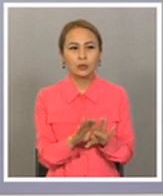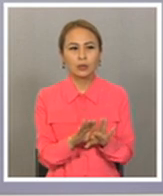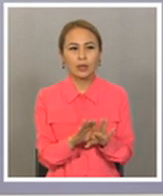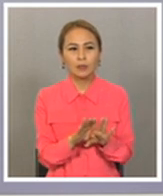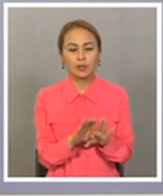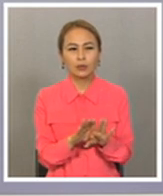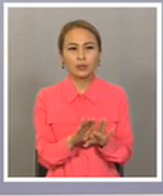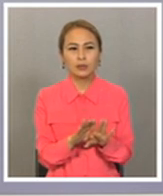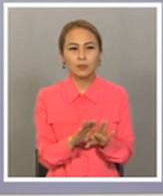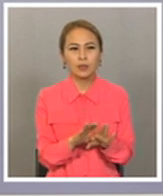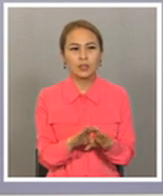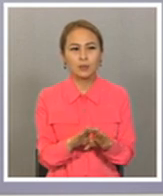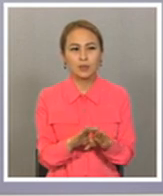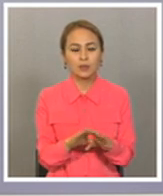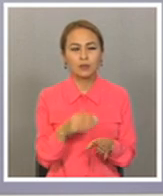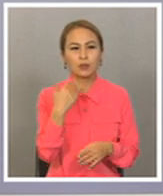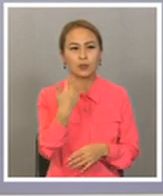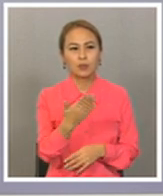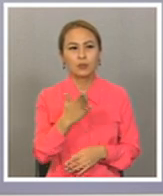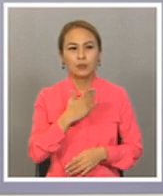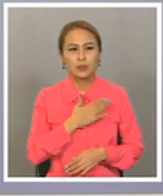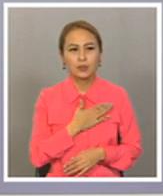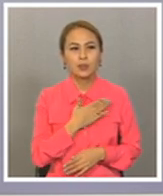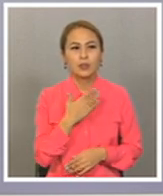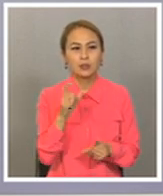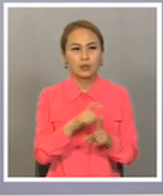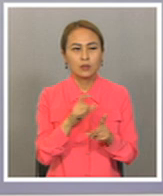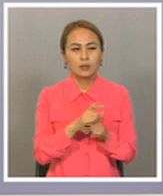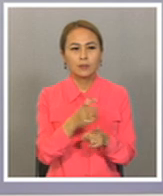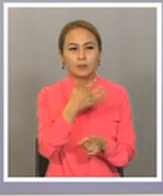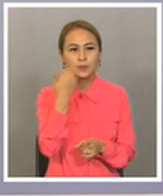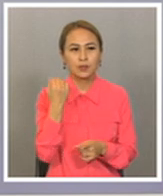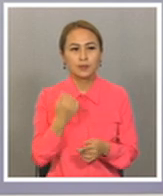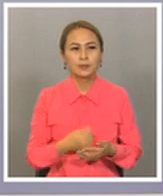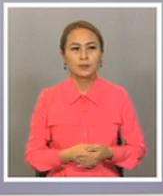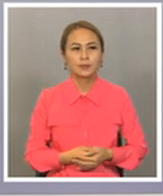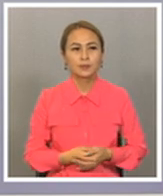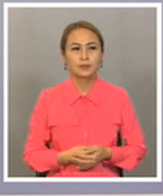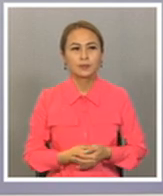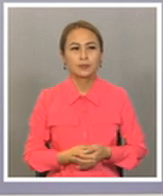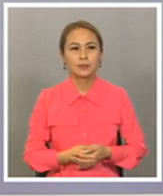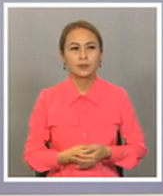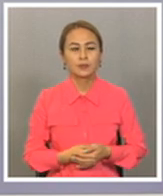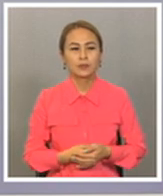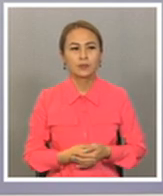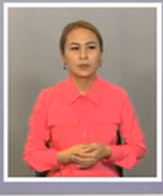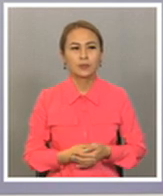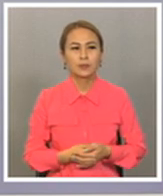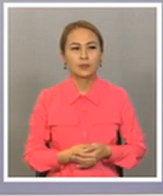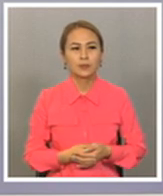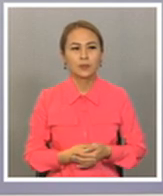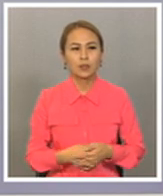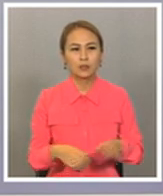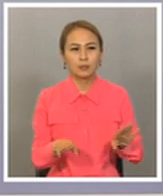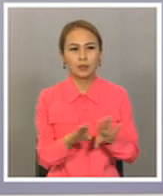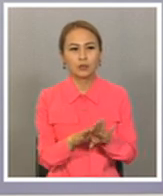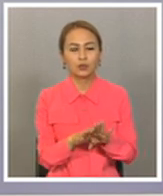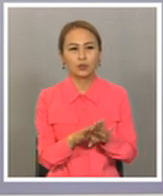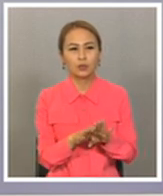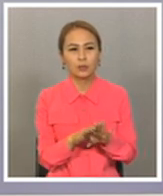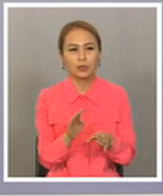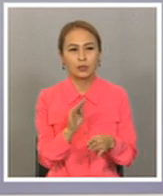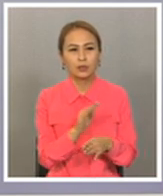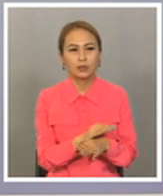ол, біз, сендер сөздері арқылы жасалатын есімдіктің түрі бұл